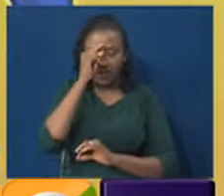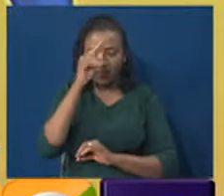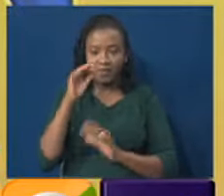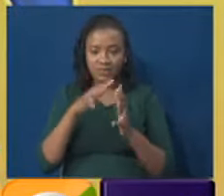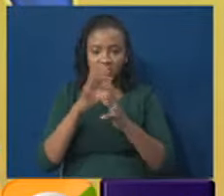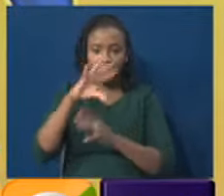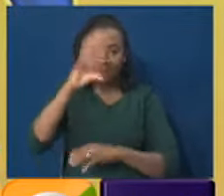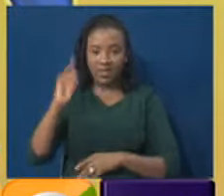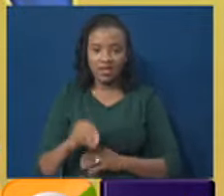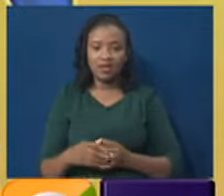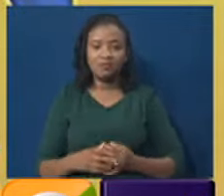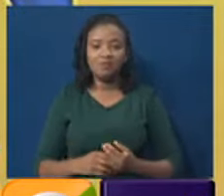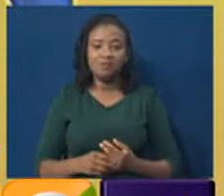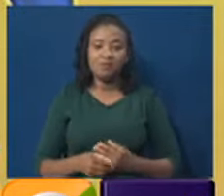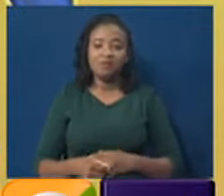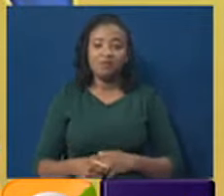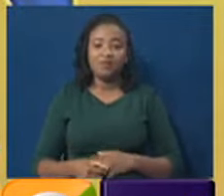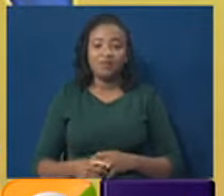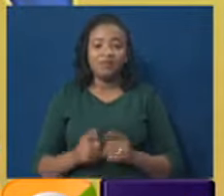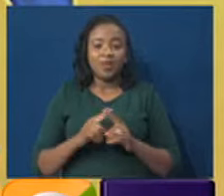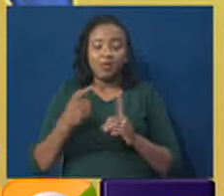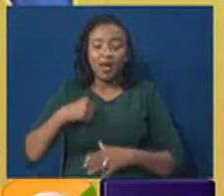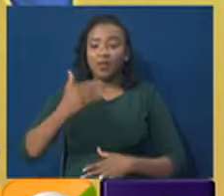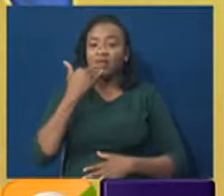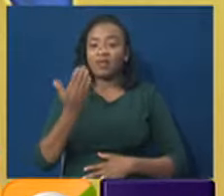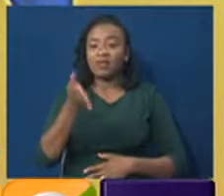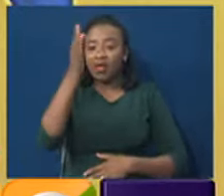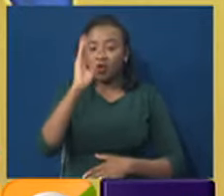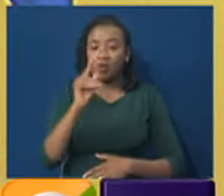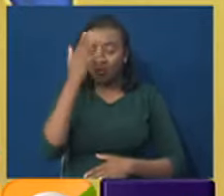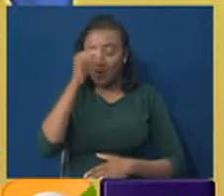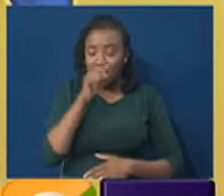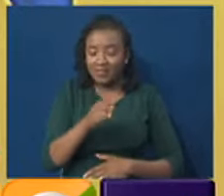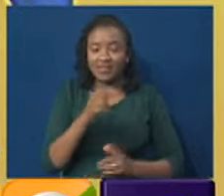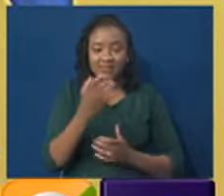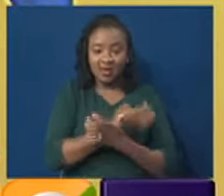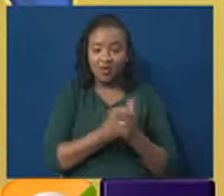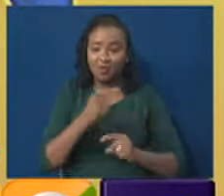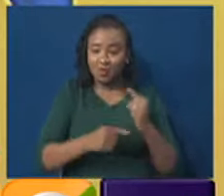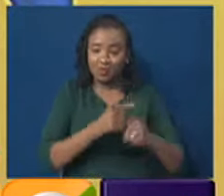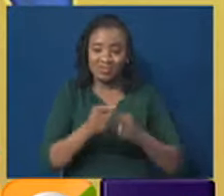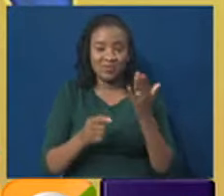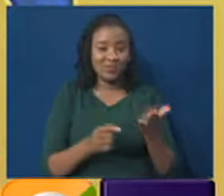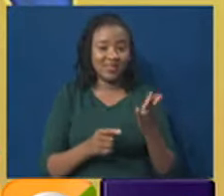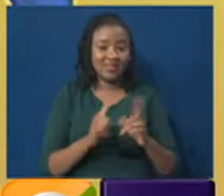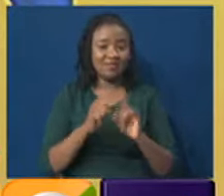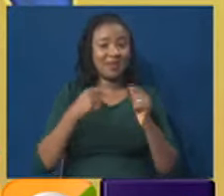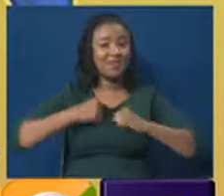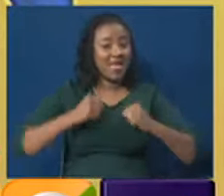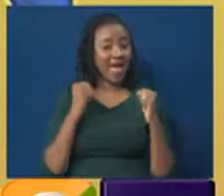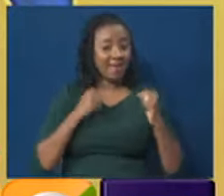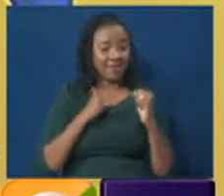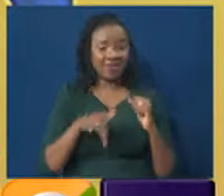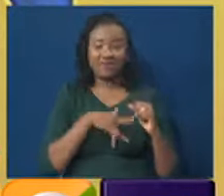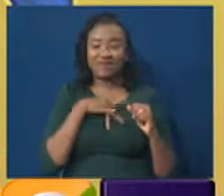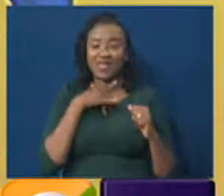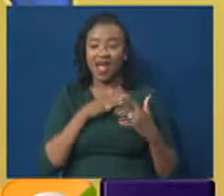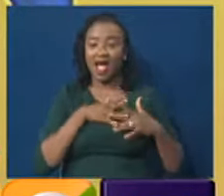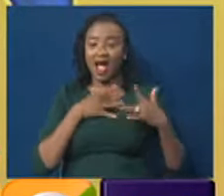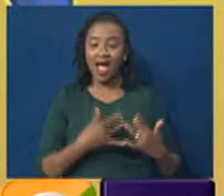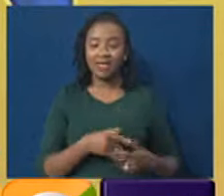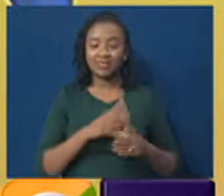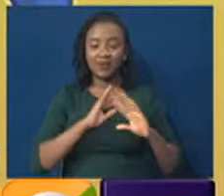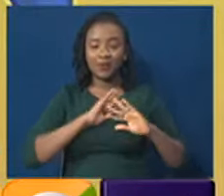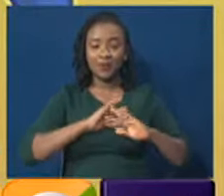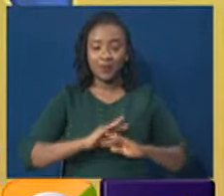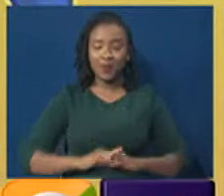miujiza na tushukuru Mungu, lakini ya maana ya kwamba ile ajabu inanifurahisha zaidi, inapea roho yangu furaha. Wale watu walituchagua